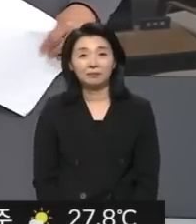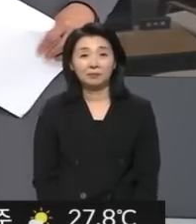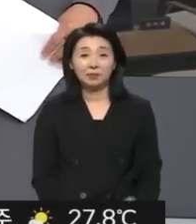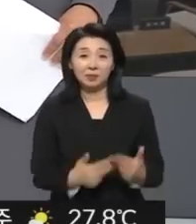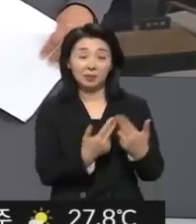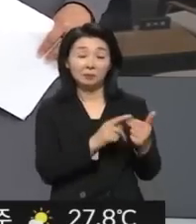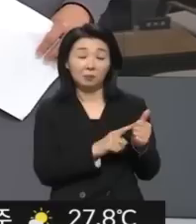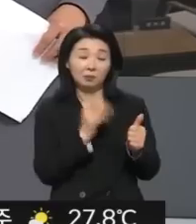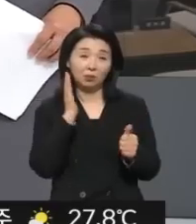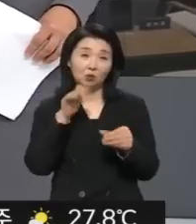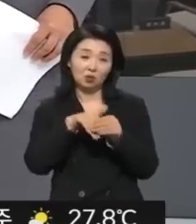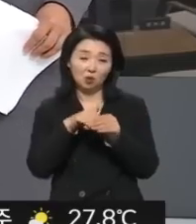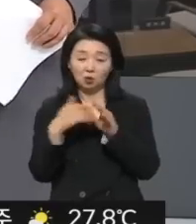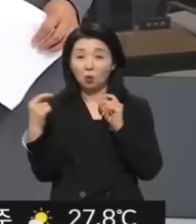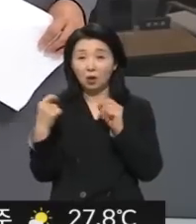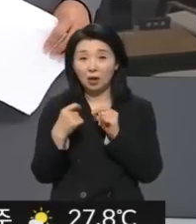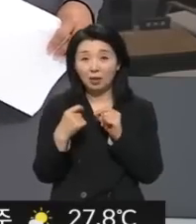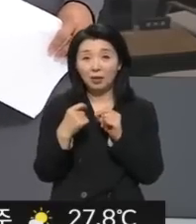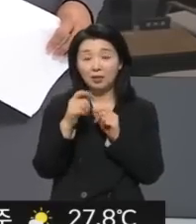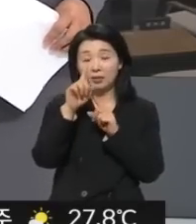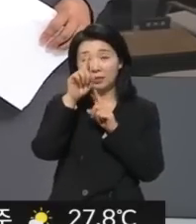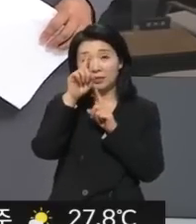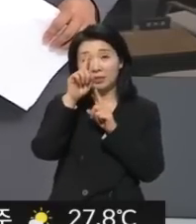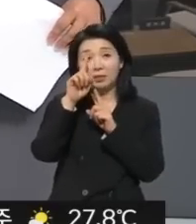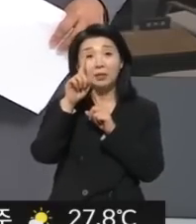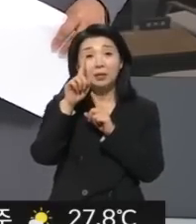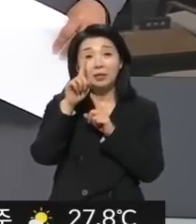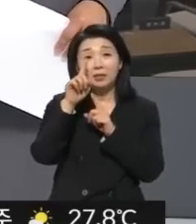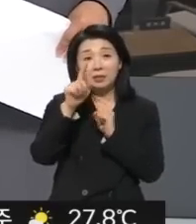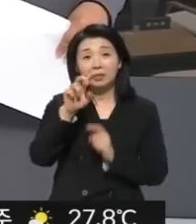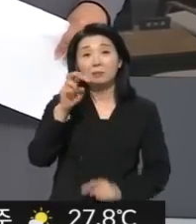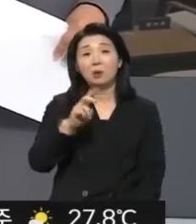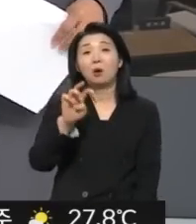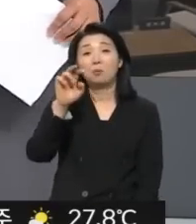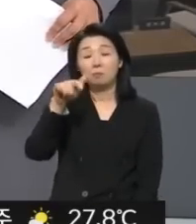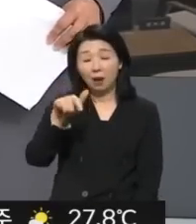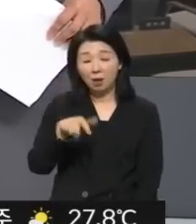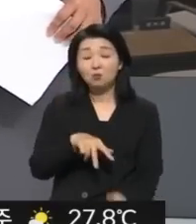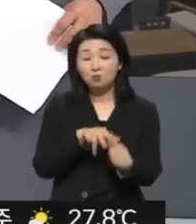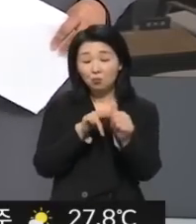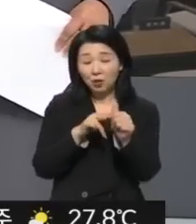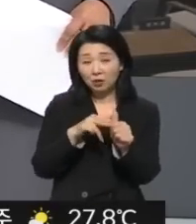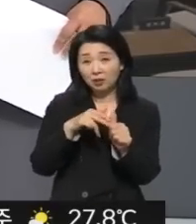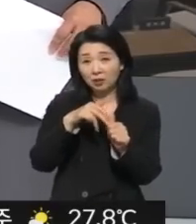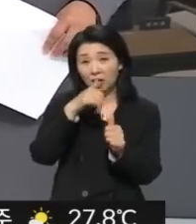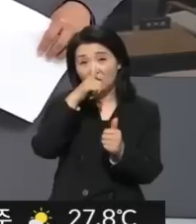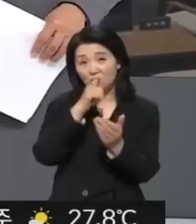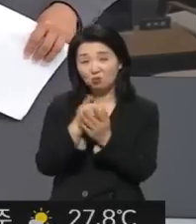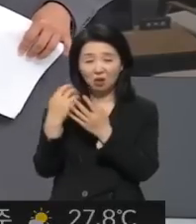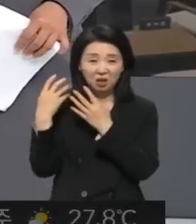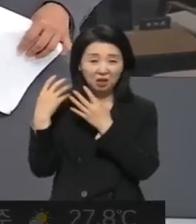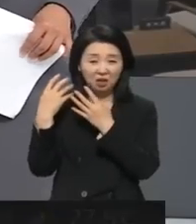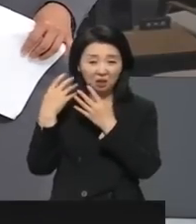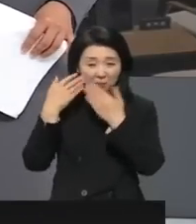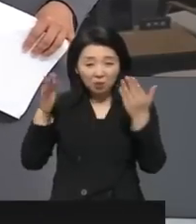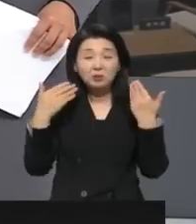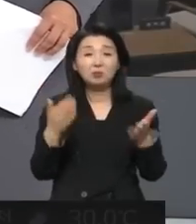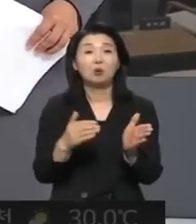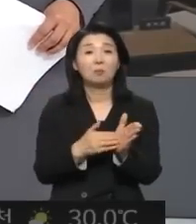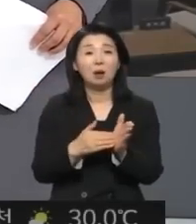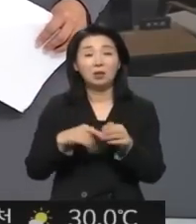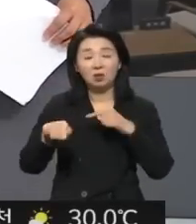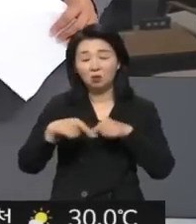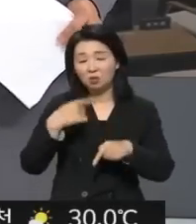대표는 대선을 앞두고 이명박 당시 후보에게 면죄부를 줬던 당사자다, 정치검사다라고 했는데요. 김